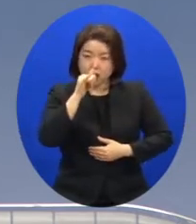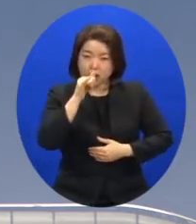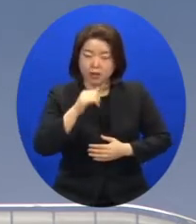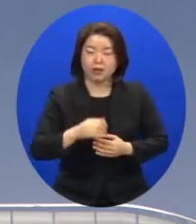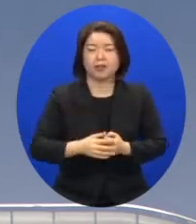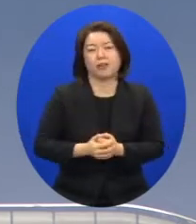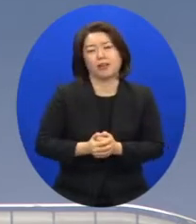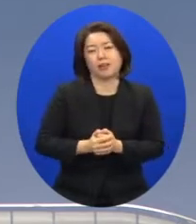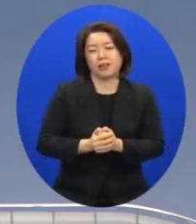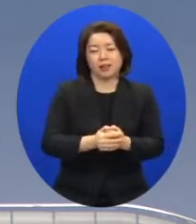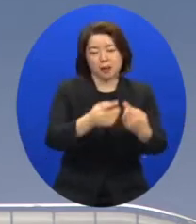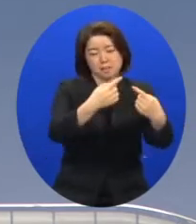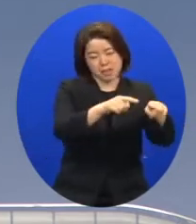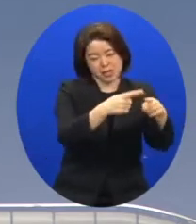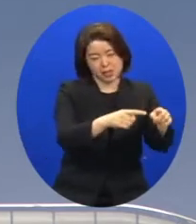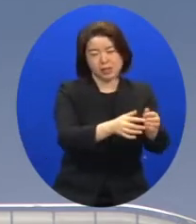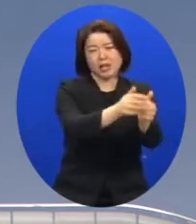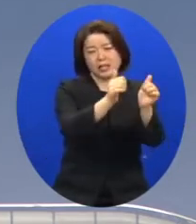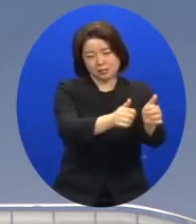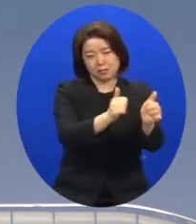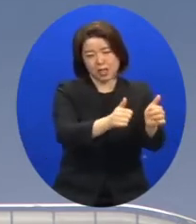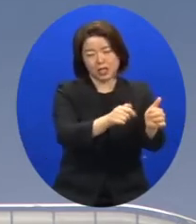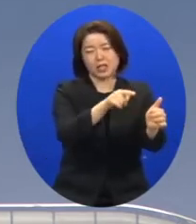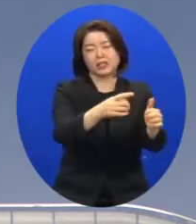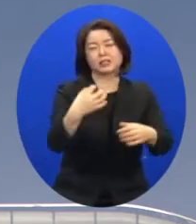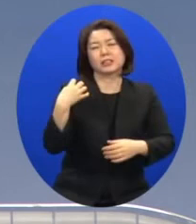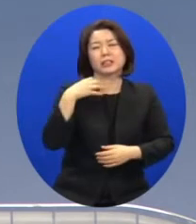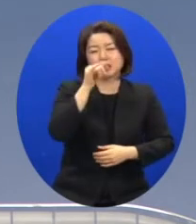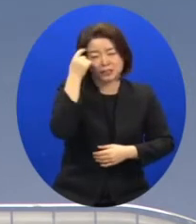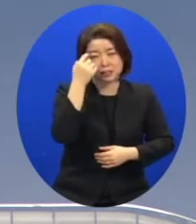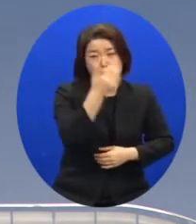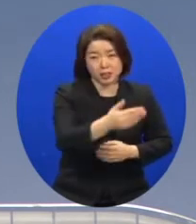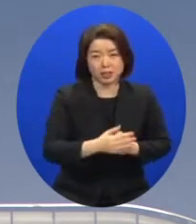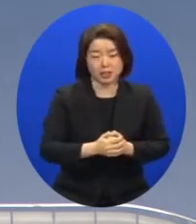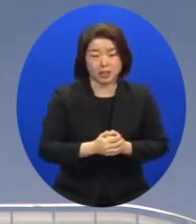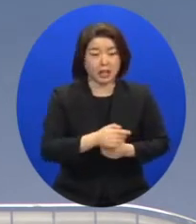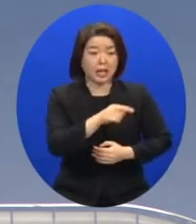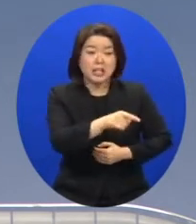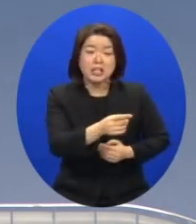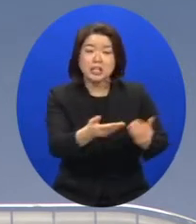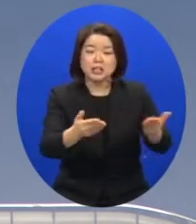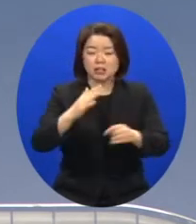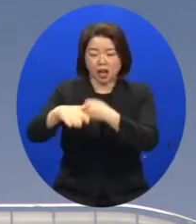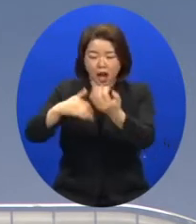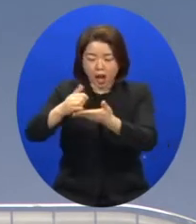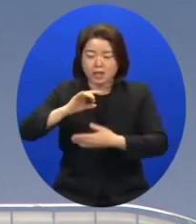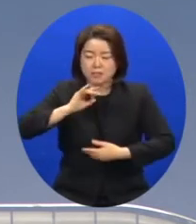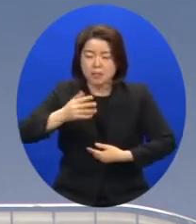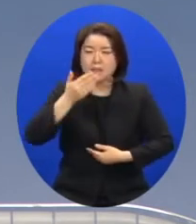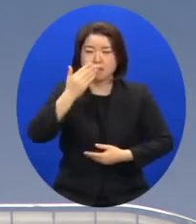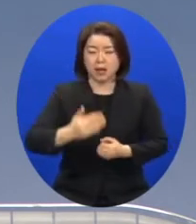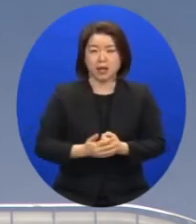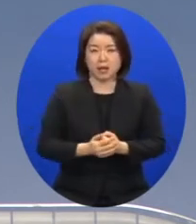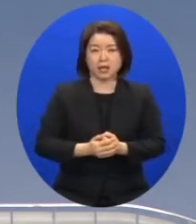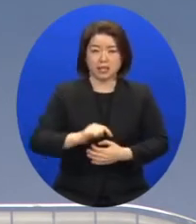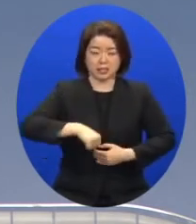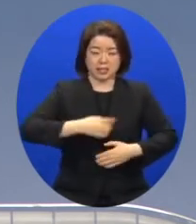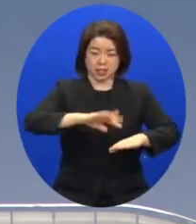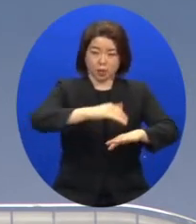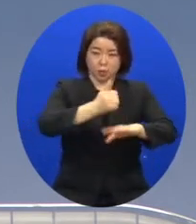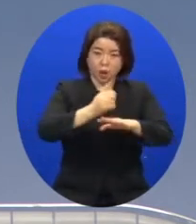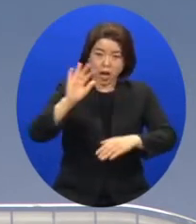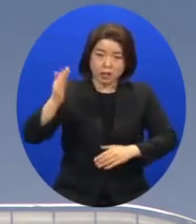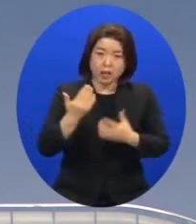판단하고 심판하는 역할을 합니다 건우 하나님만이 하셨는데 자기가 왕이 된 것처럼